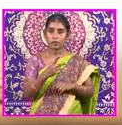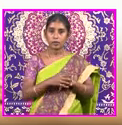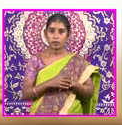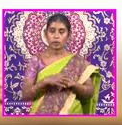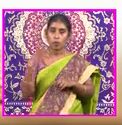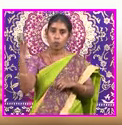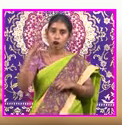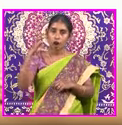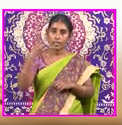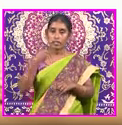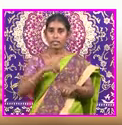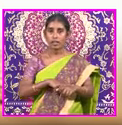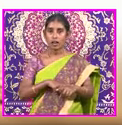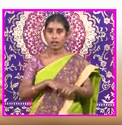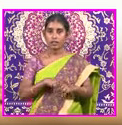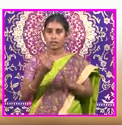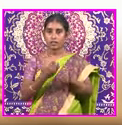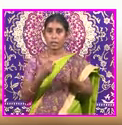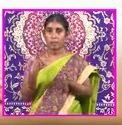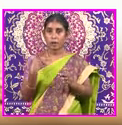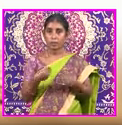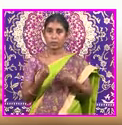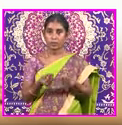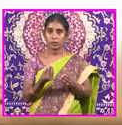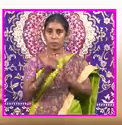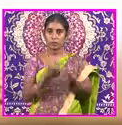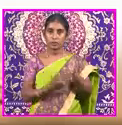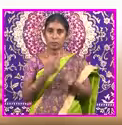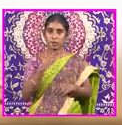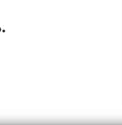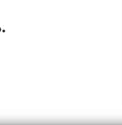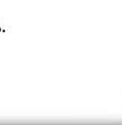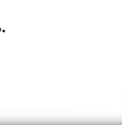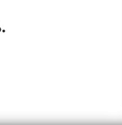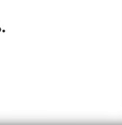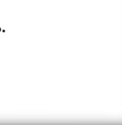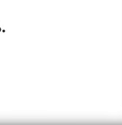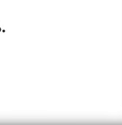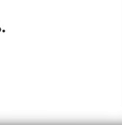மண்டலங்களை பார்த்துருக்குறோம். அடுத்தது சம அளவு கோடுகளில் பார்த்துருக்குறோம். நன்றி, வணக்கம்.